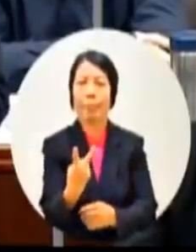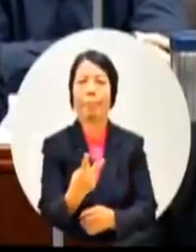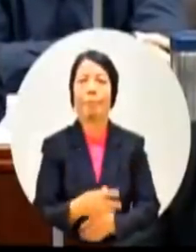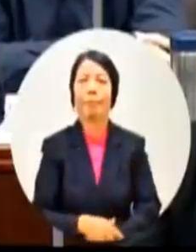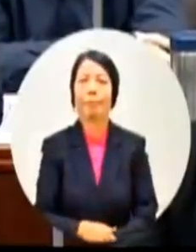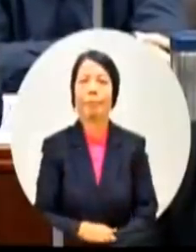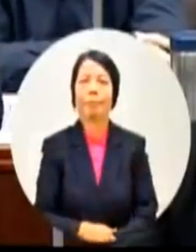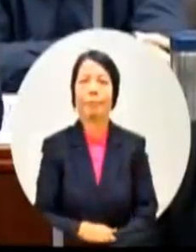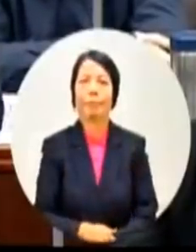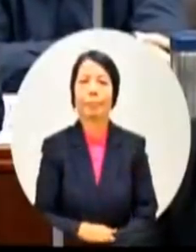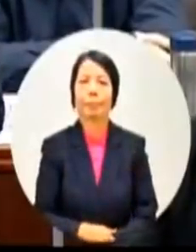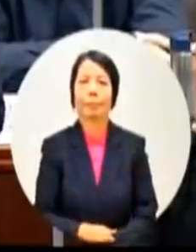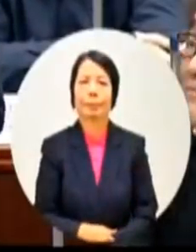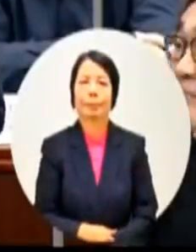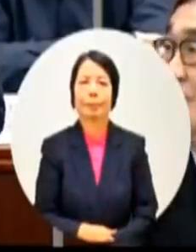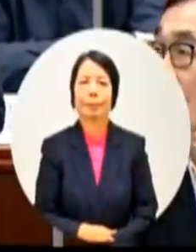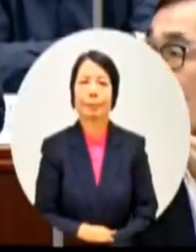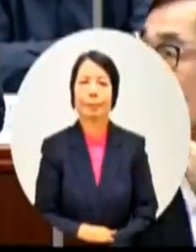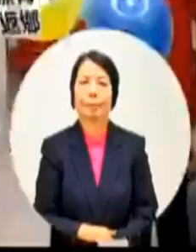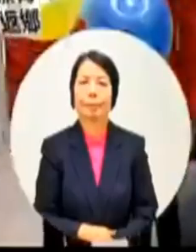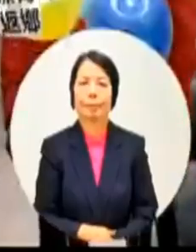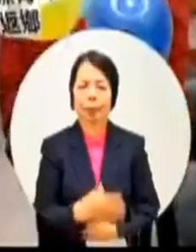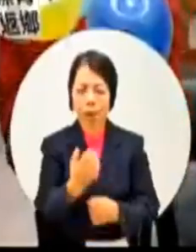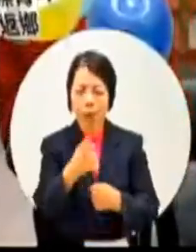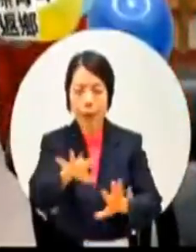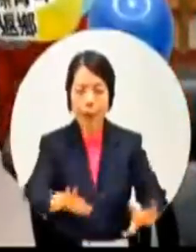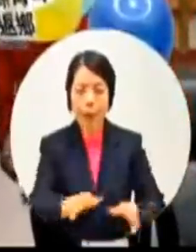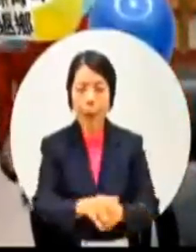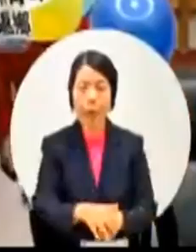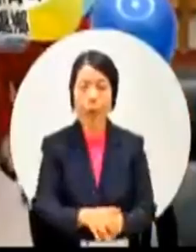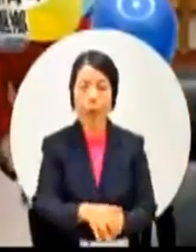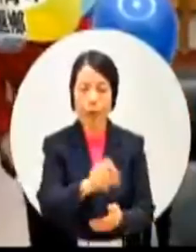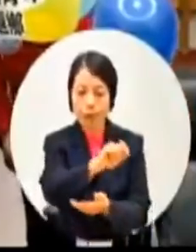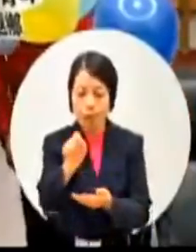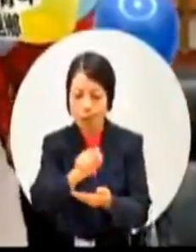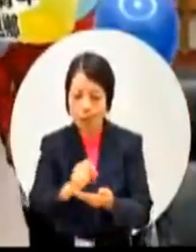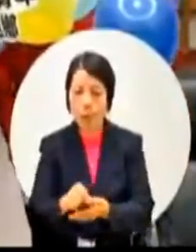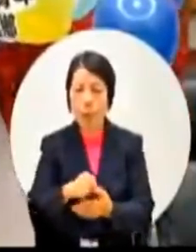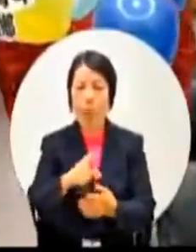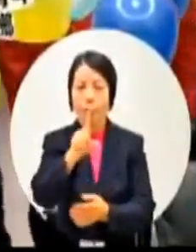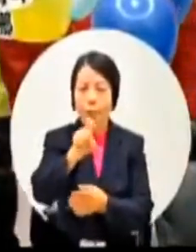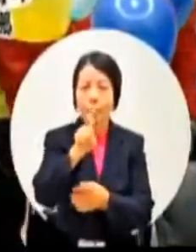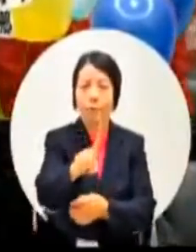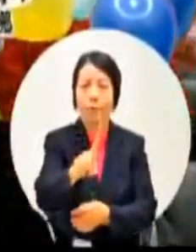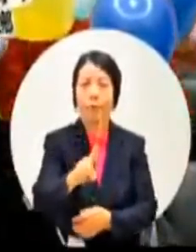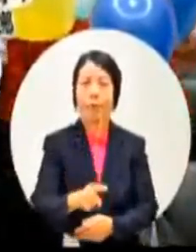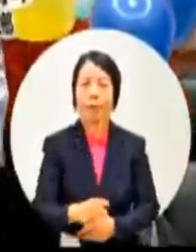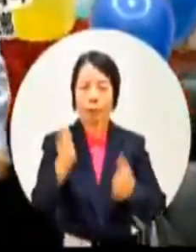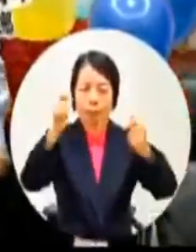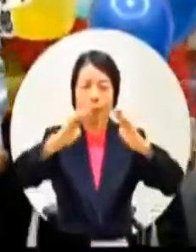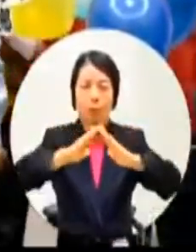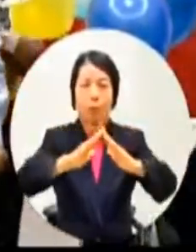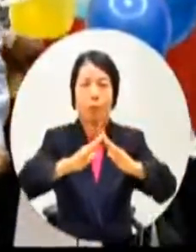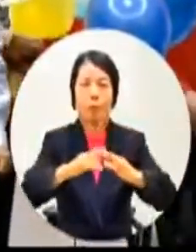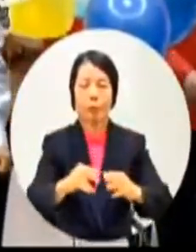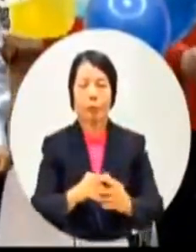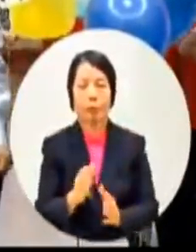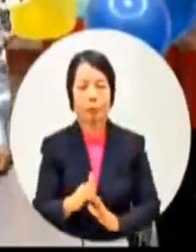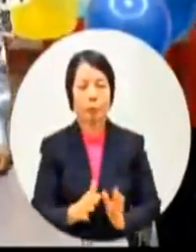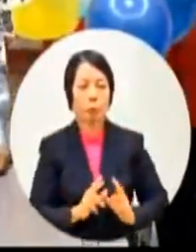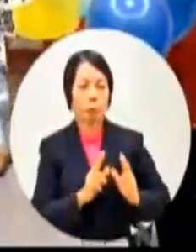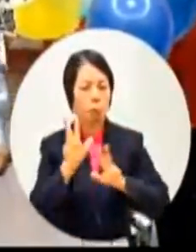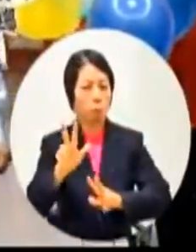袂到，你讲。 你只要证件是。全部你讲一下，你先。 高雄人爱坦白的市场，我跟你讲，你就是安尼水贵，人唔在欣赏，唔在